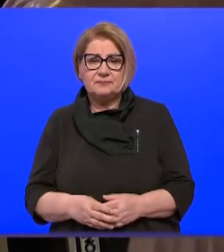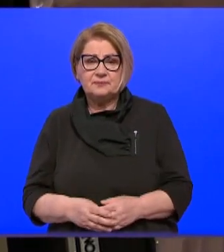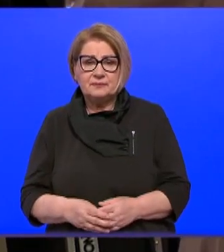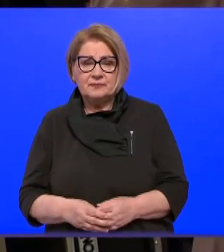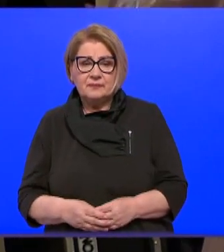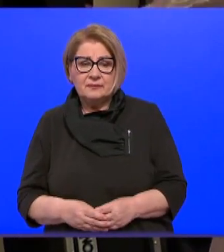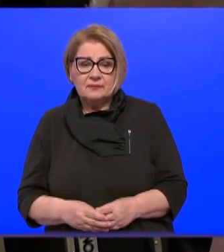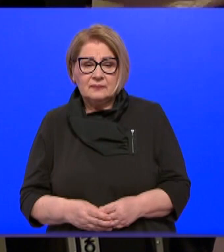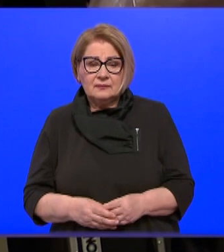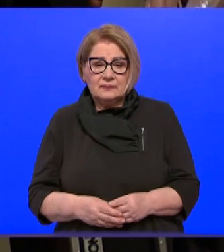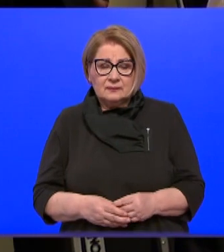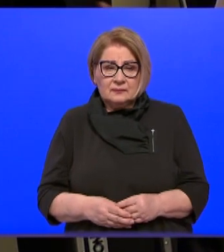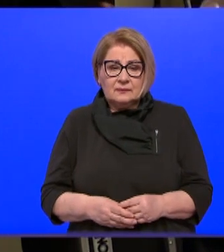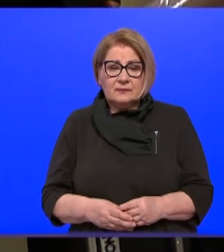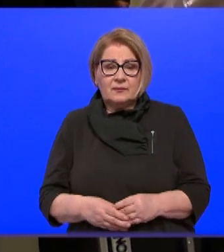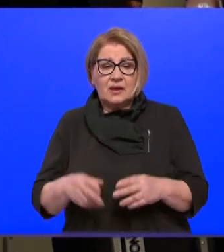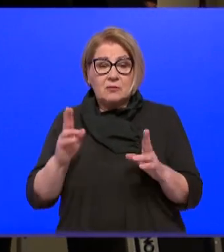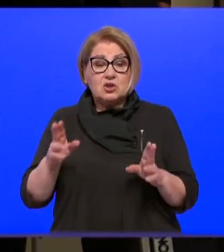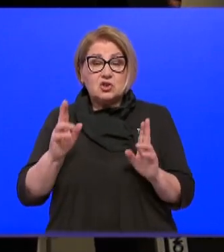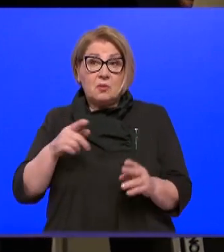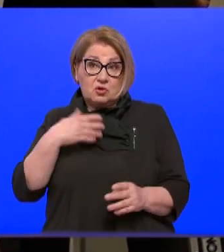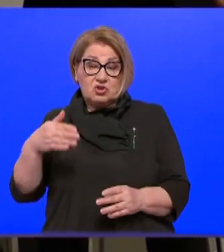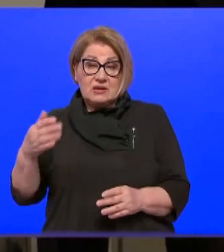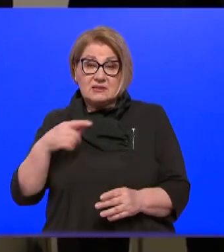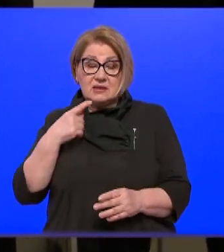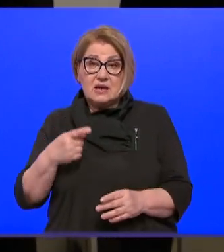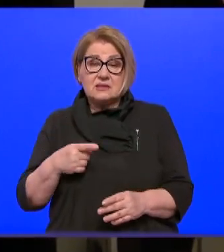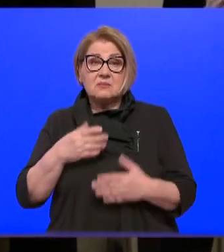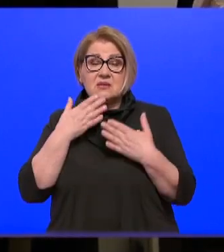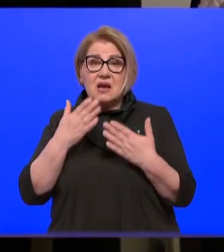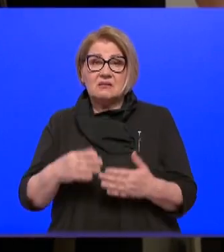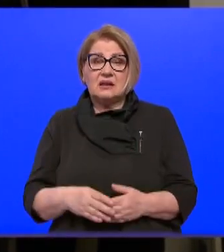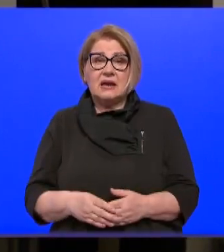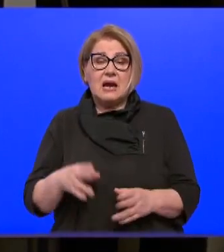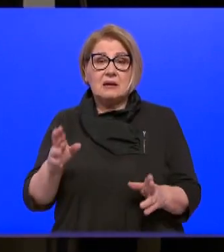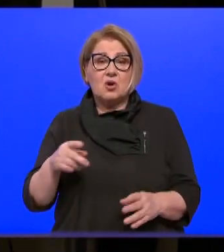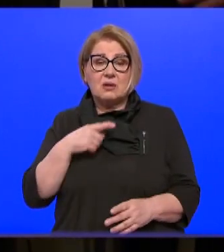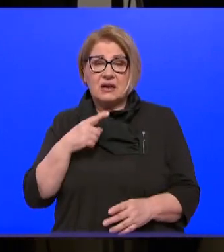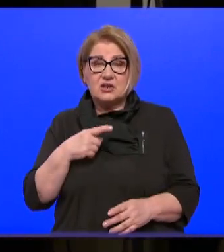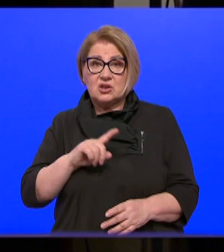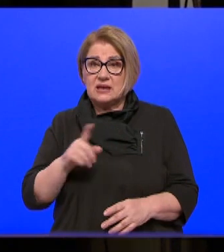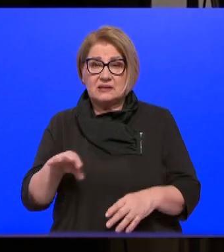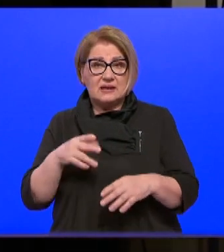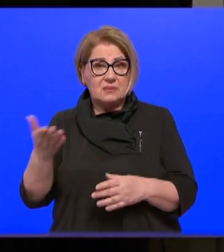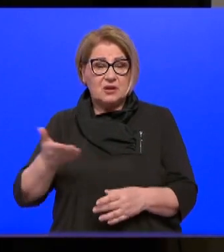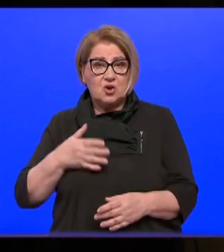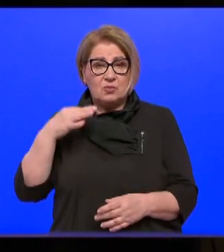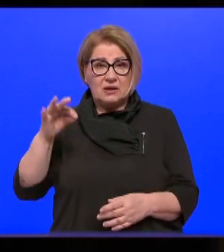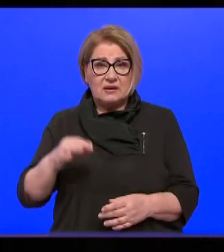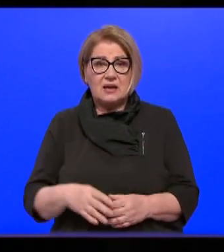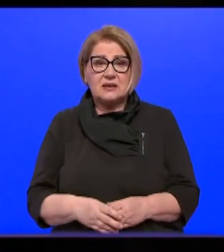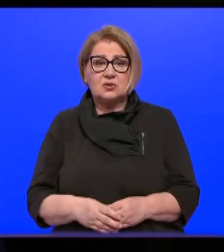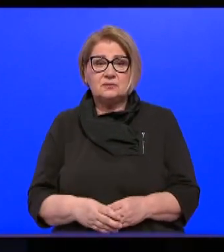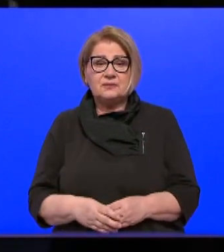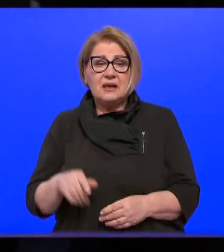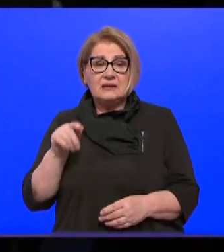o tome reći kasnije. Tako da, evo, to je, ja sam silno zahvalna, ali ja moram reći da ja nikad ne bi dobila nagradu, ovu lijepu